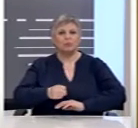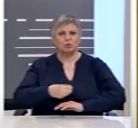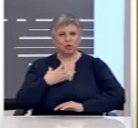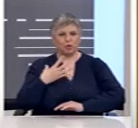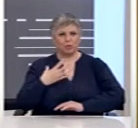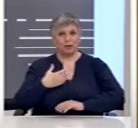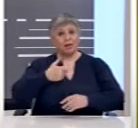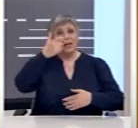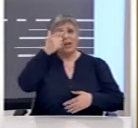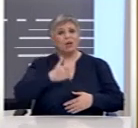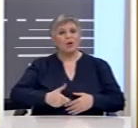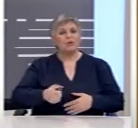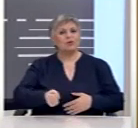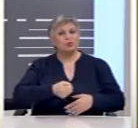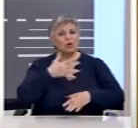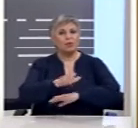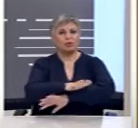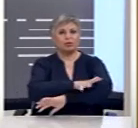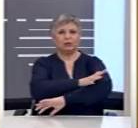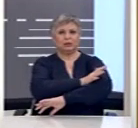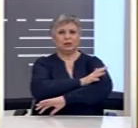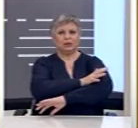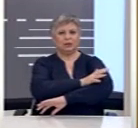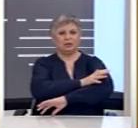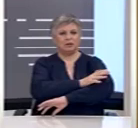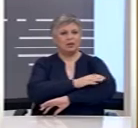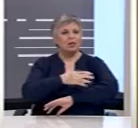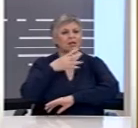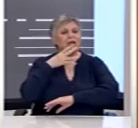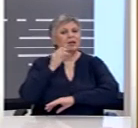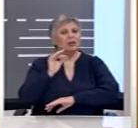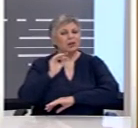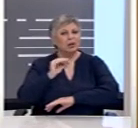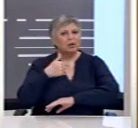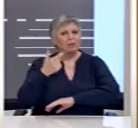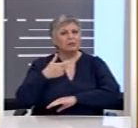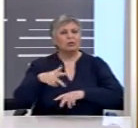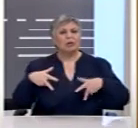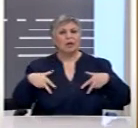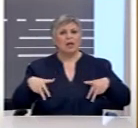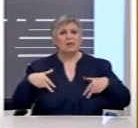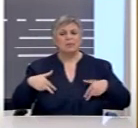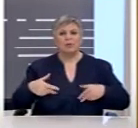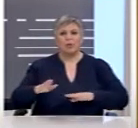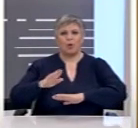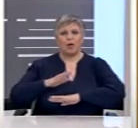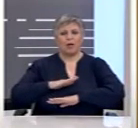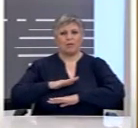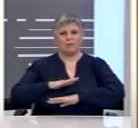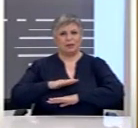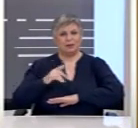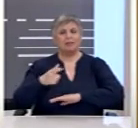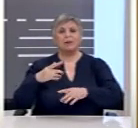συγκίνηση, διότι με τον Υπουργό Εθνικής Αμήνης, αλλά και με εκπροσώπους όλων